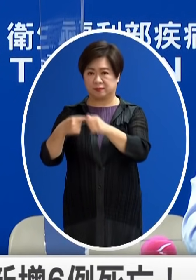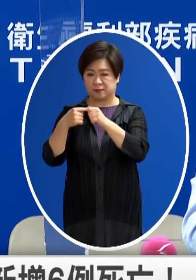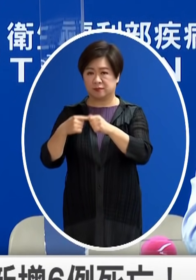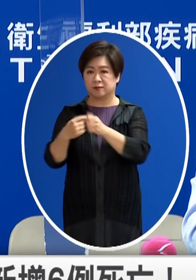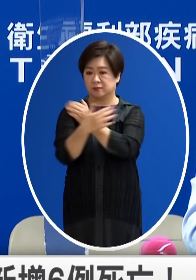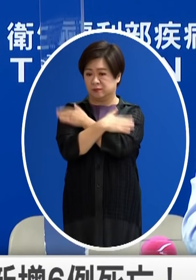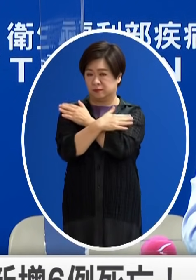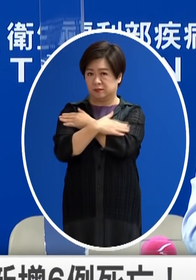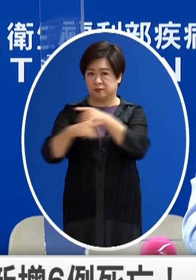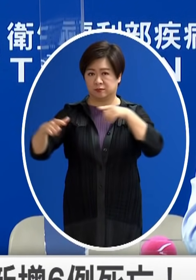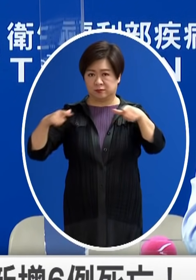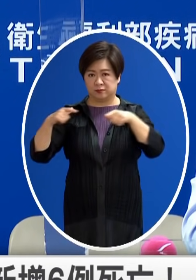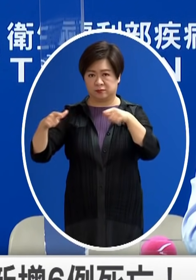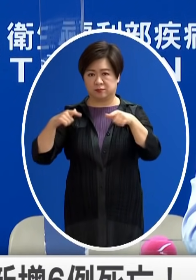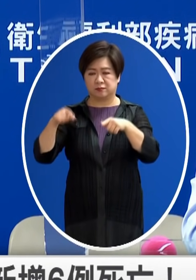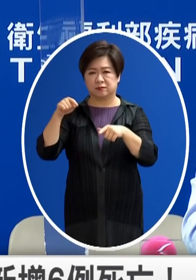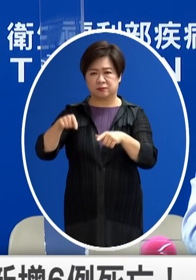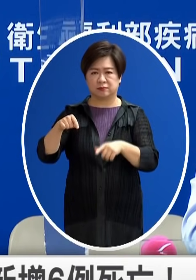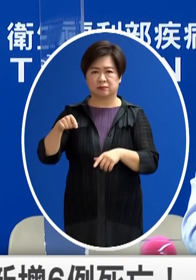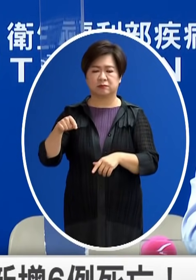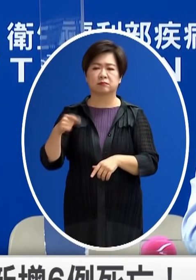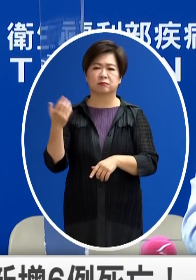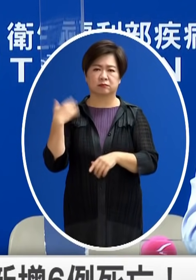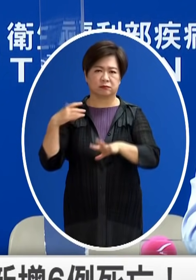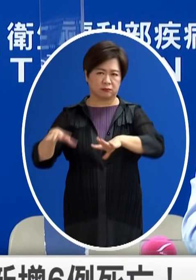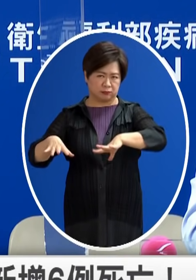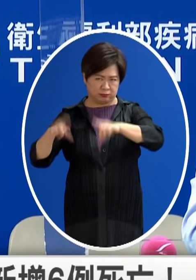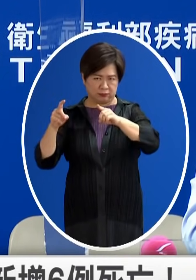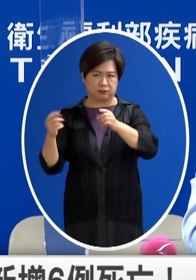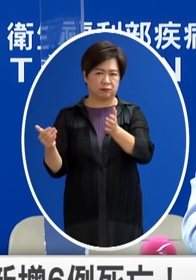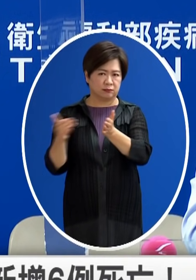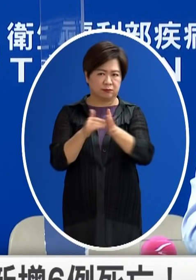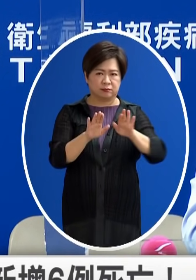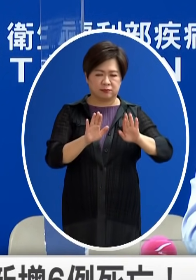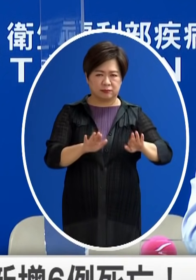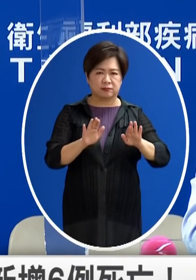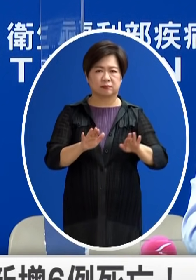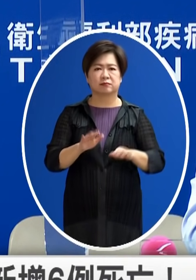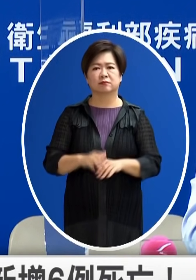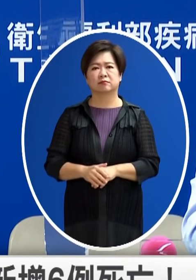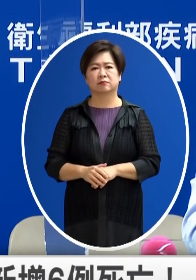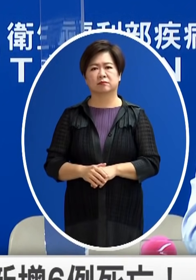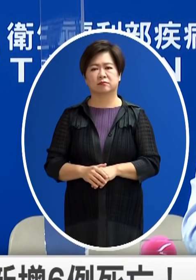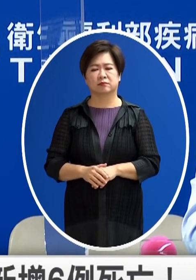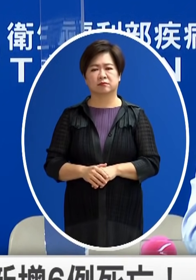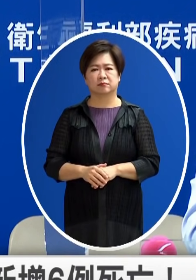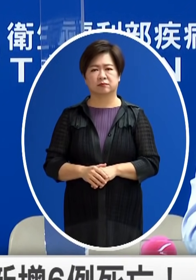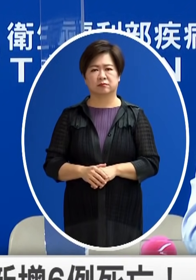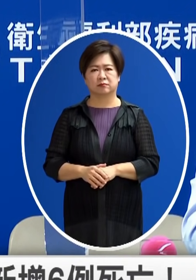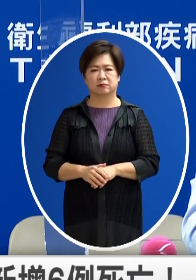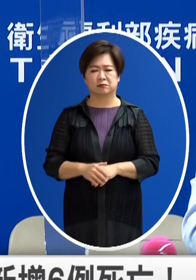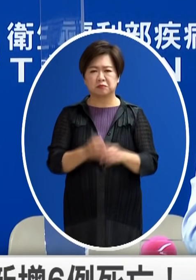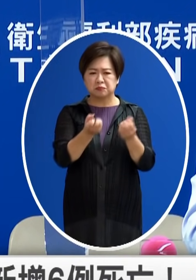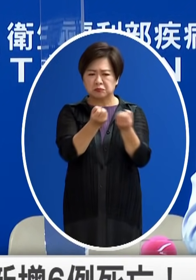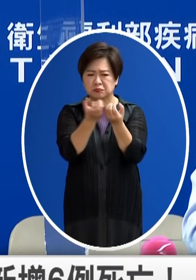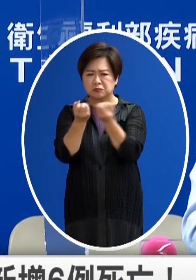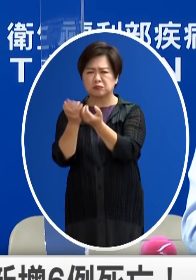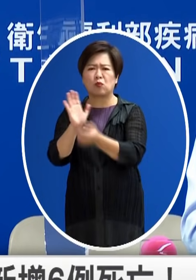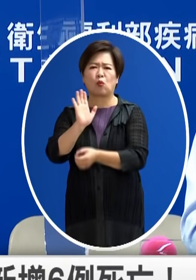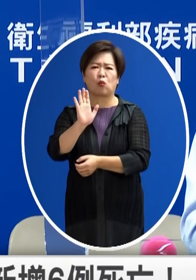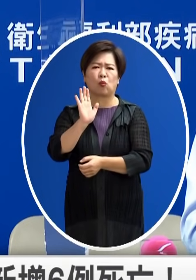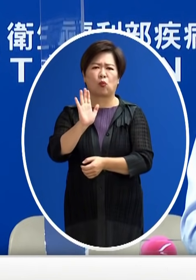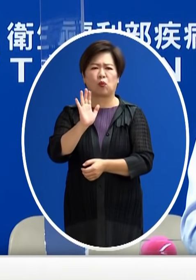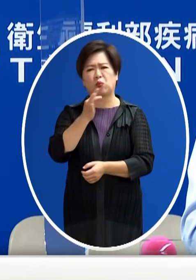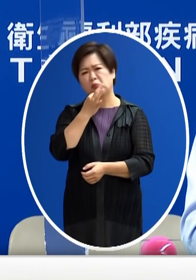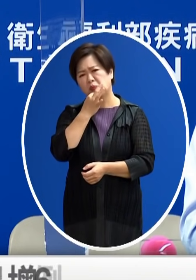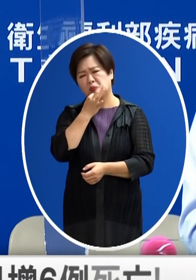儿园哈，从这一开始的时候到现在哈，其实它也有相当的一个案例在了哈。